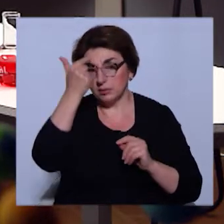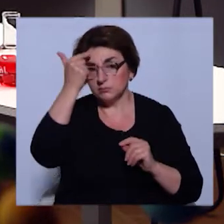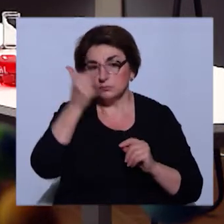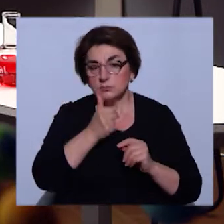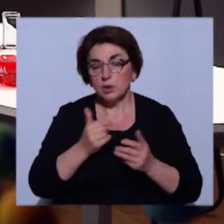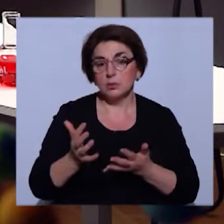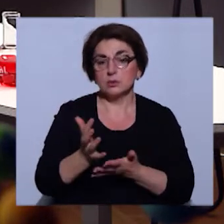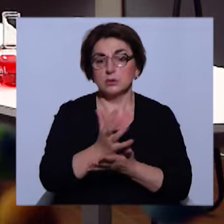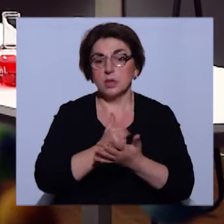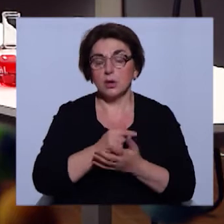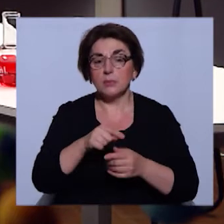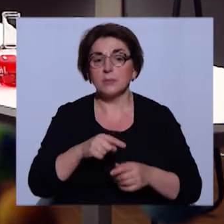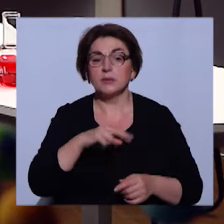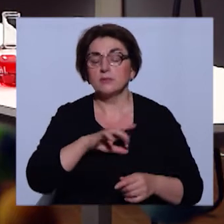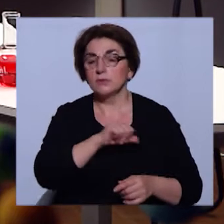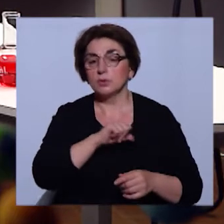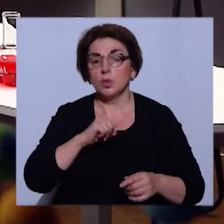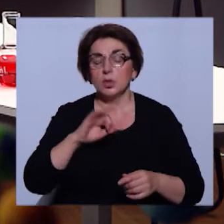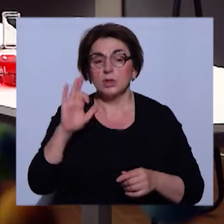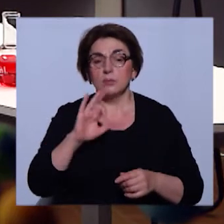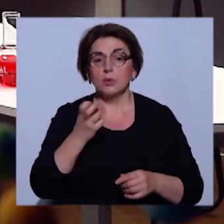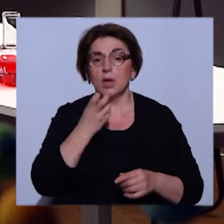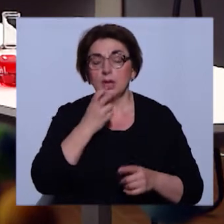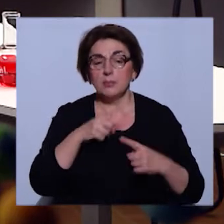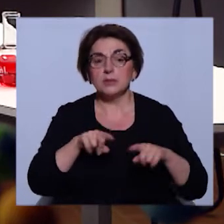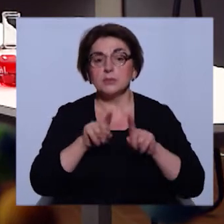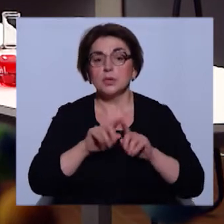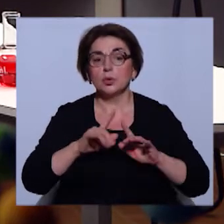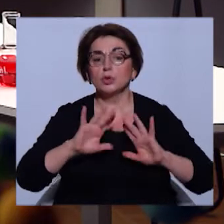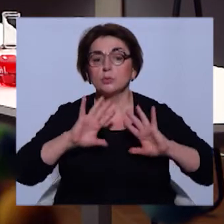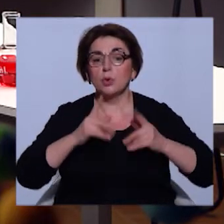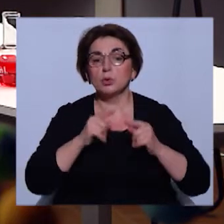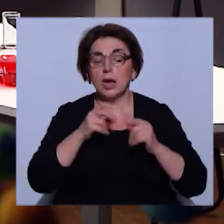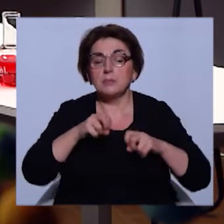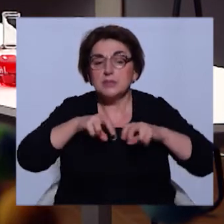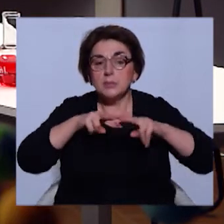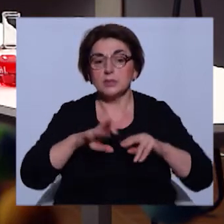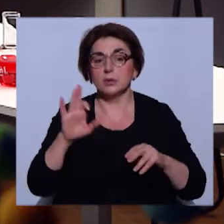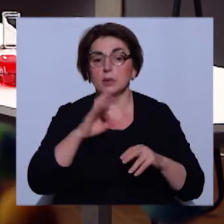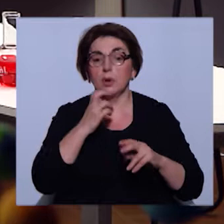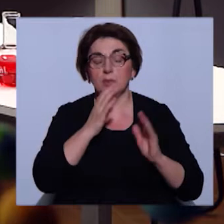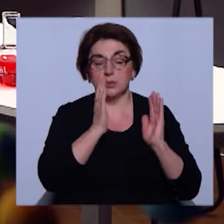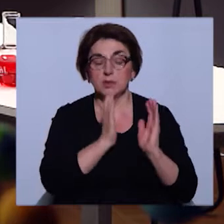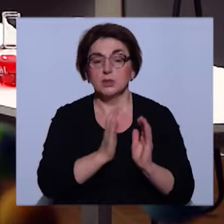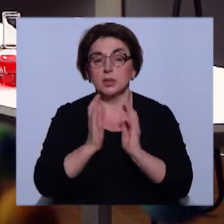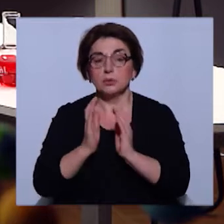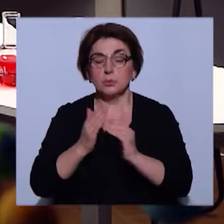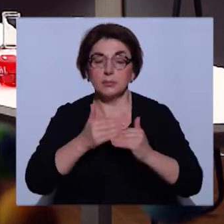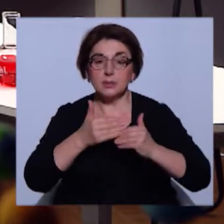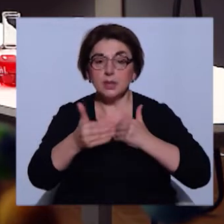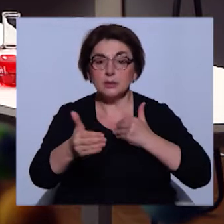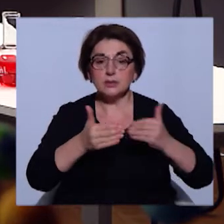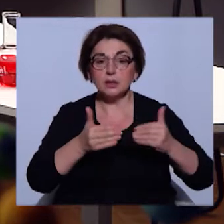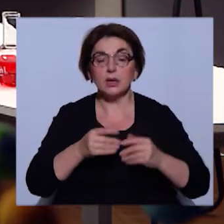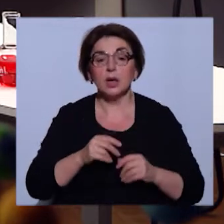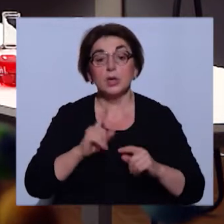იგი ელემენტებისა და მათი ნაერთების შესახებ, როდის მოხდა კლასიფიკაცია და ჩამოყალიბება და გამიჯნა? ჯერ